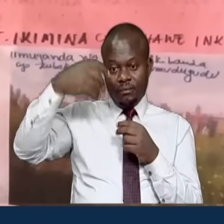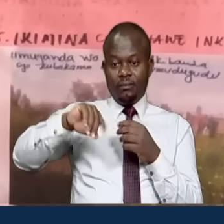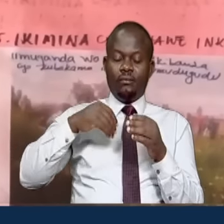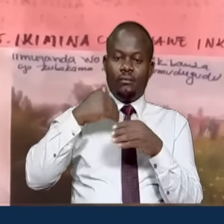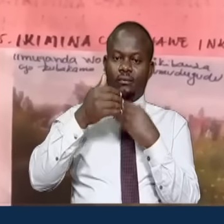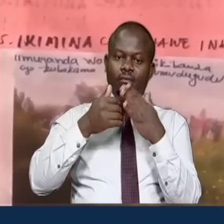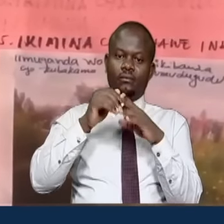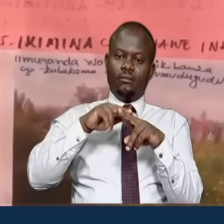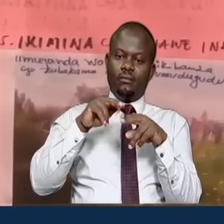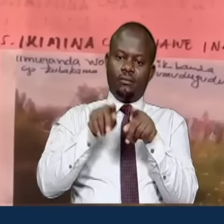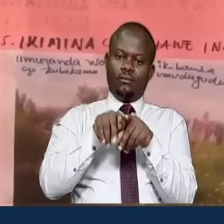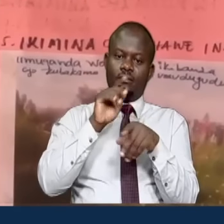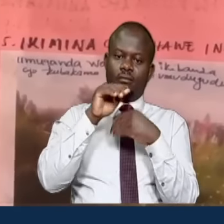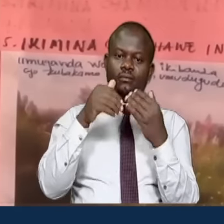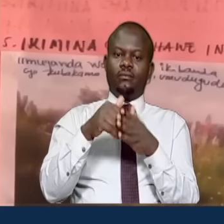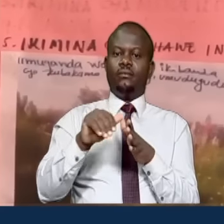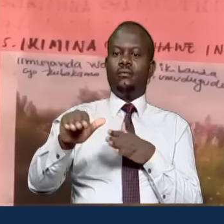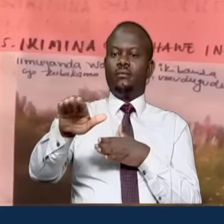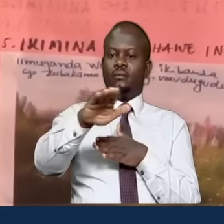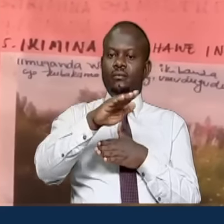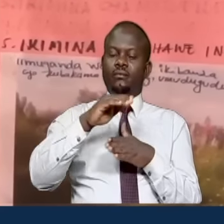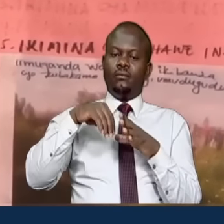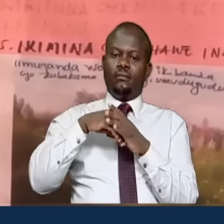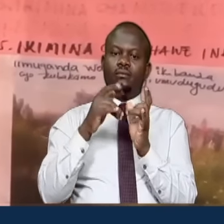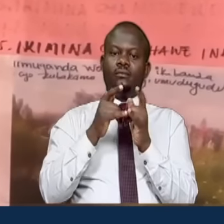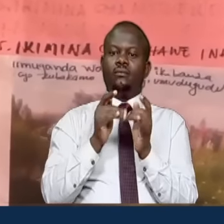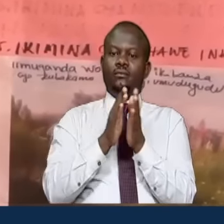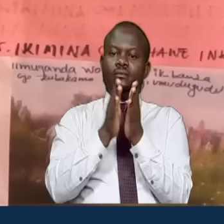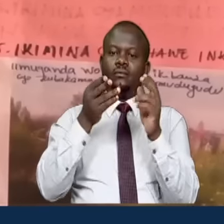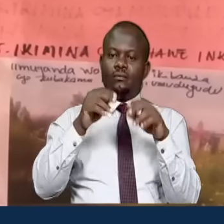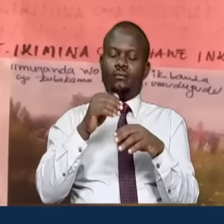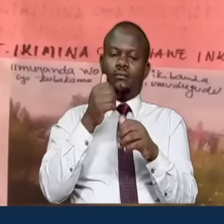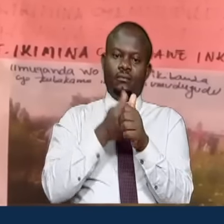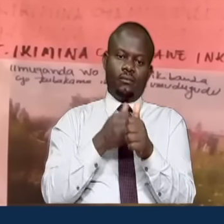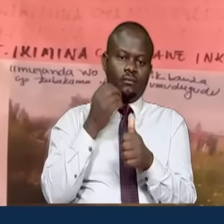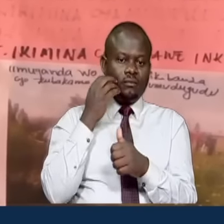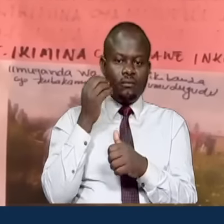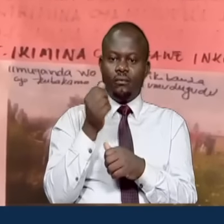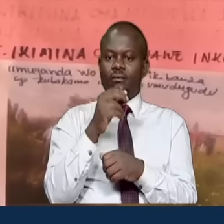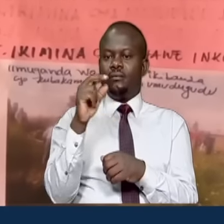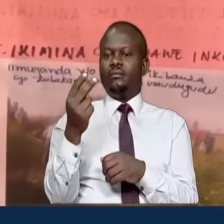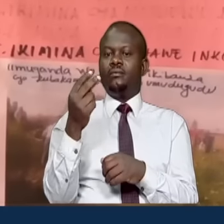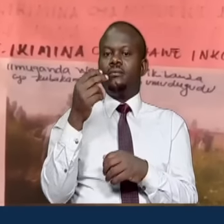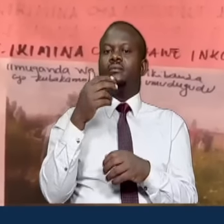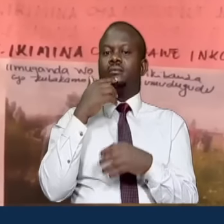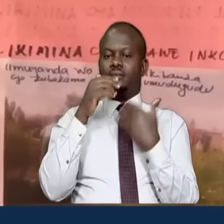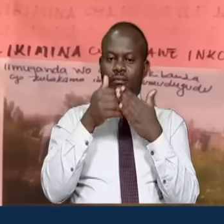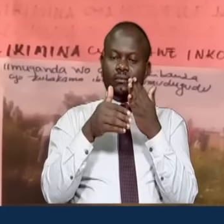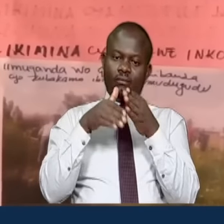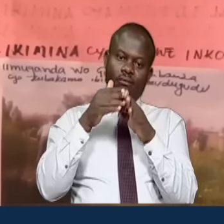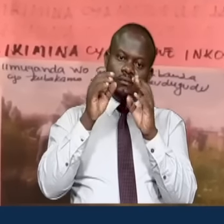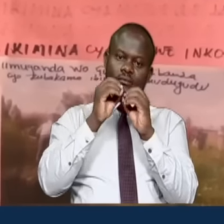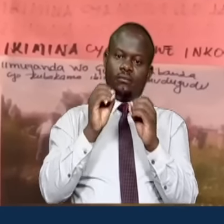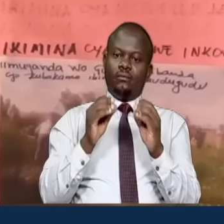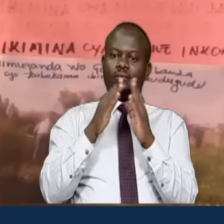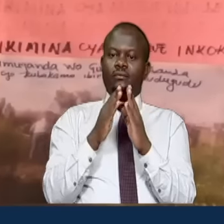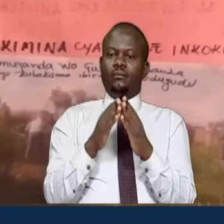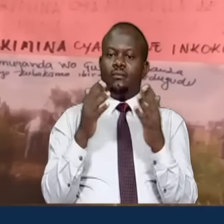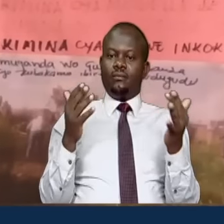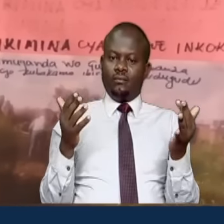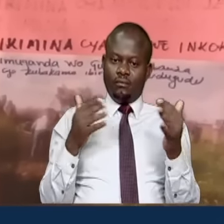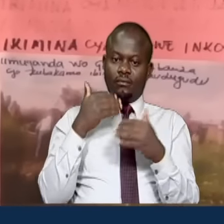twicara nk'abaturage bose barugarama mu nteko rusange baburi wa kabiri, dufata icyitezo cyo kuzamurika twibakira ibiro by'umudugudu